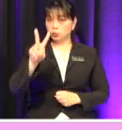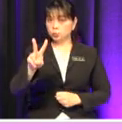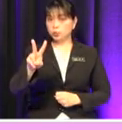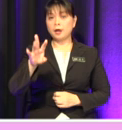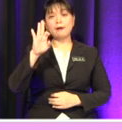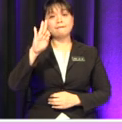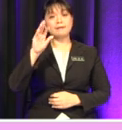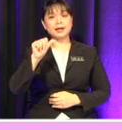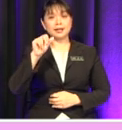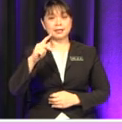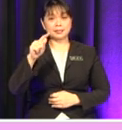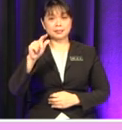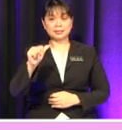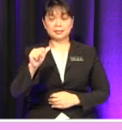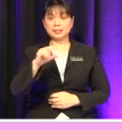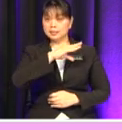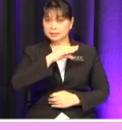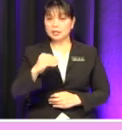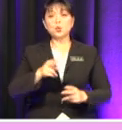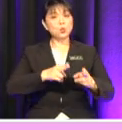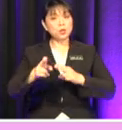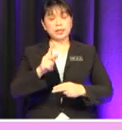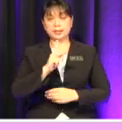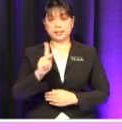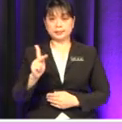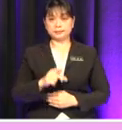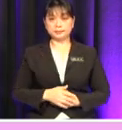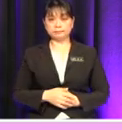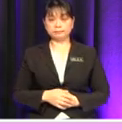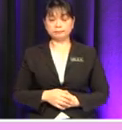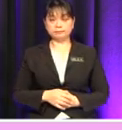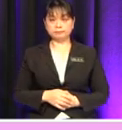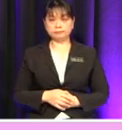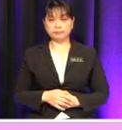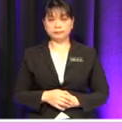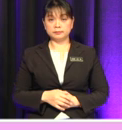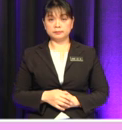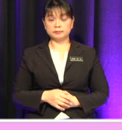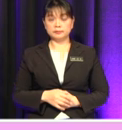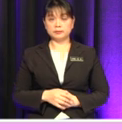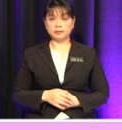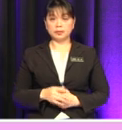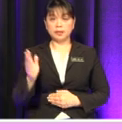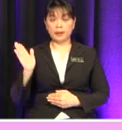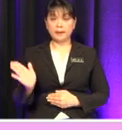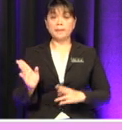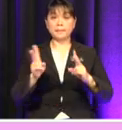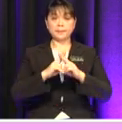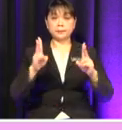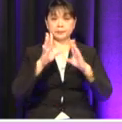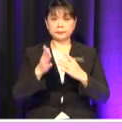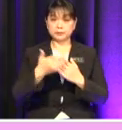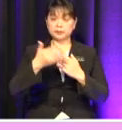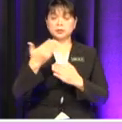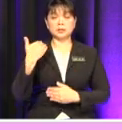Berdasarkan pengalaman Oke jadi yang ini paling mudah dia ada lima lah oke tetapi